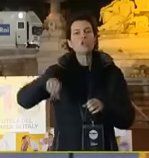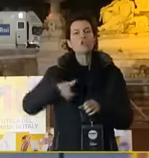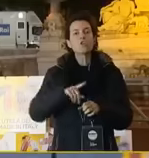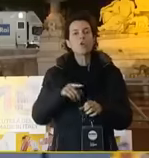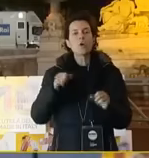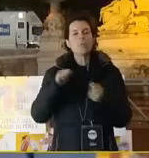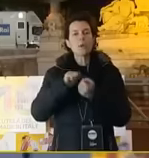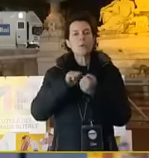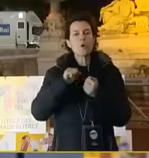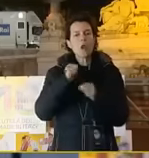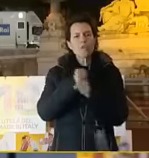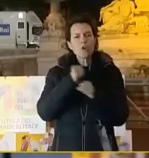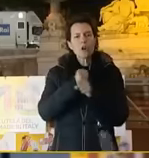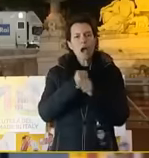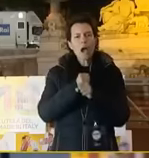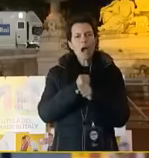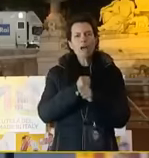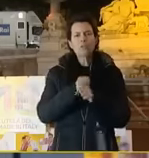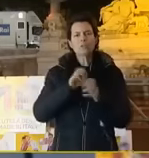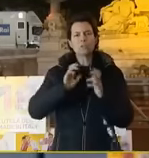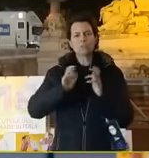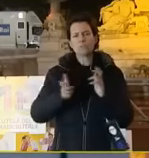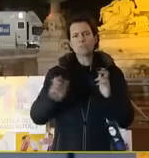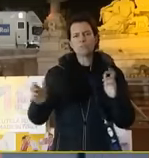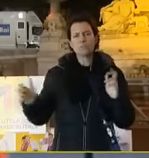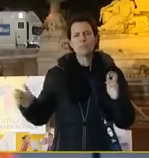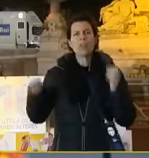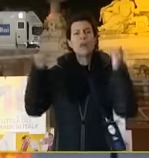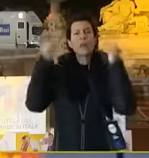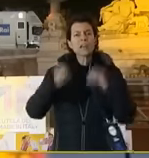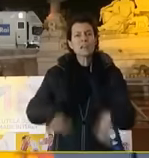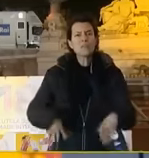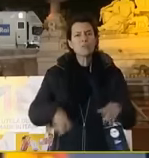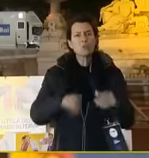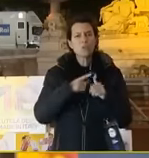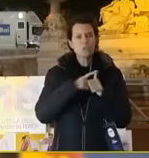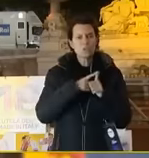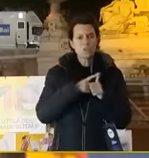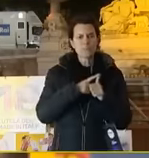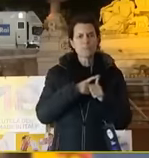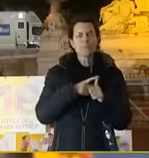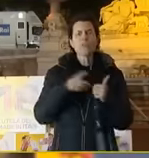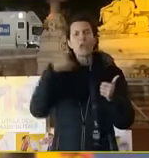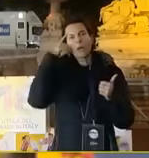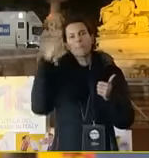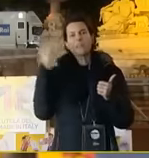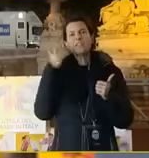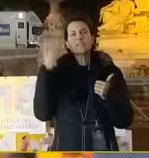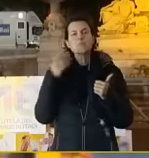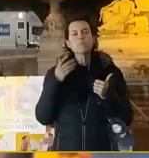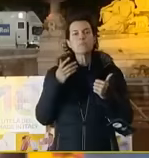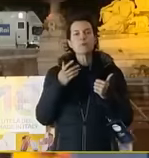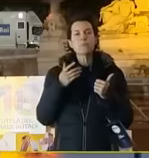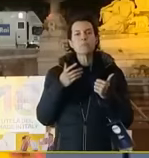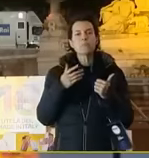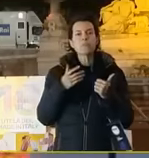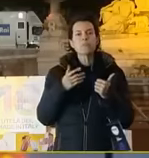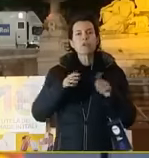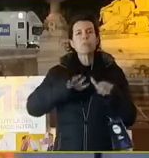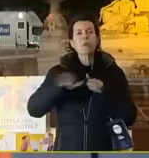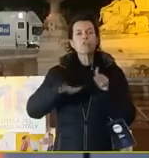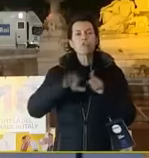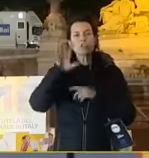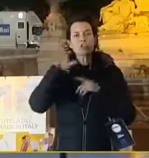sui rifiuti, ma vi ricordate? In questo paese non c'era nell'agenda politica la questione dei rifiuti, e questo movimento,